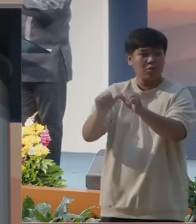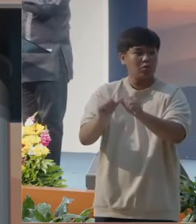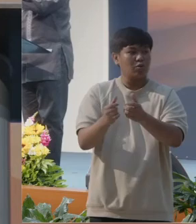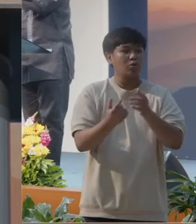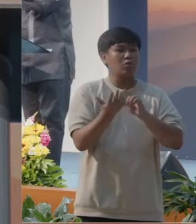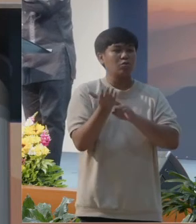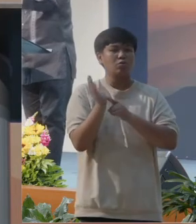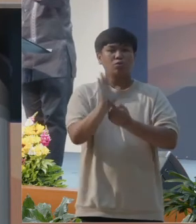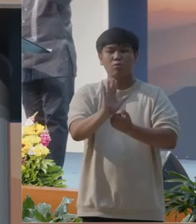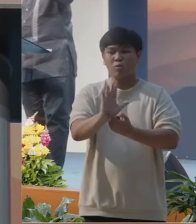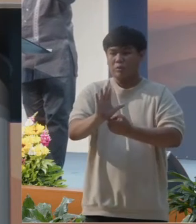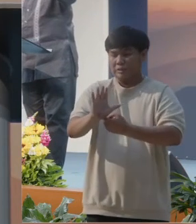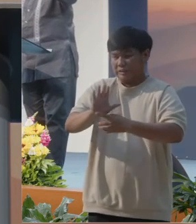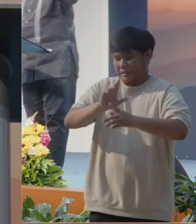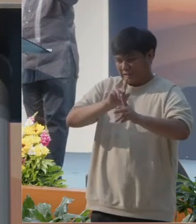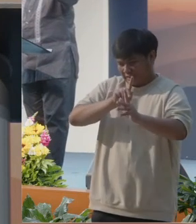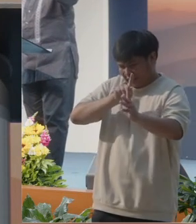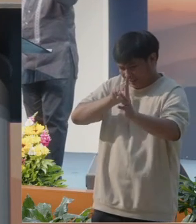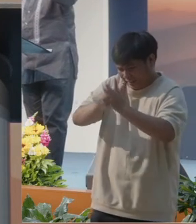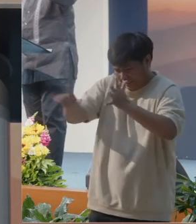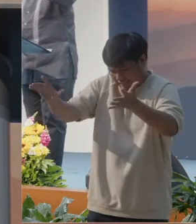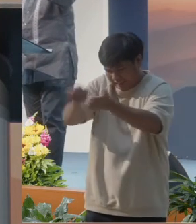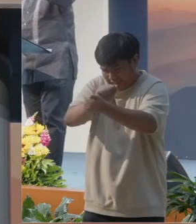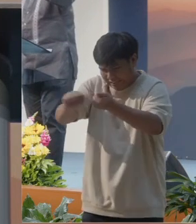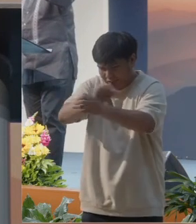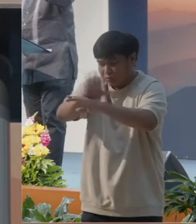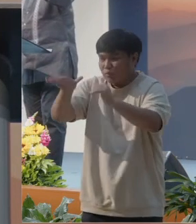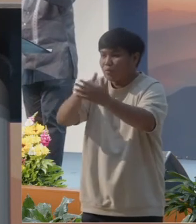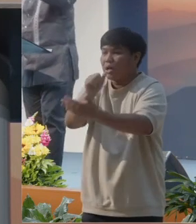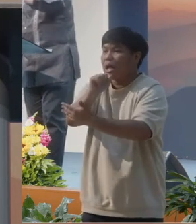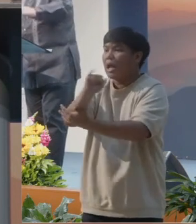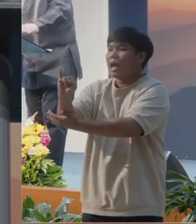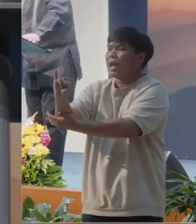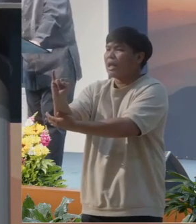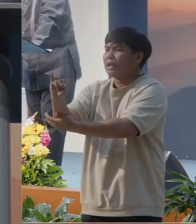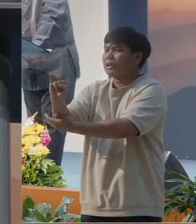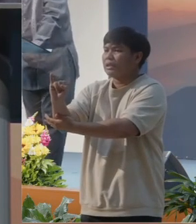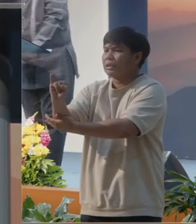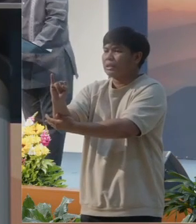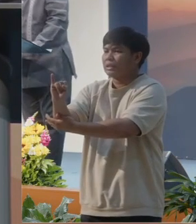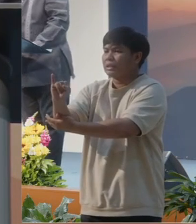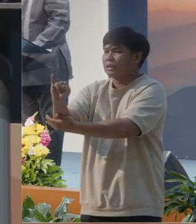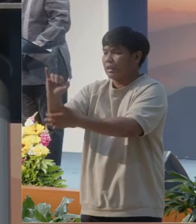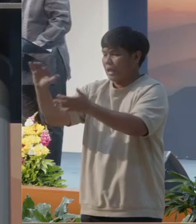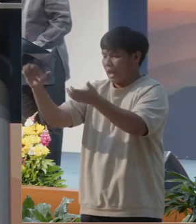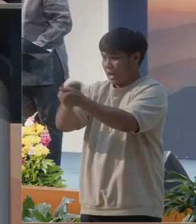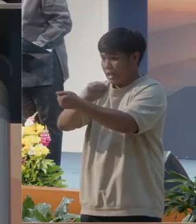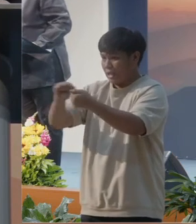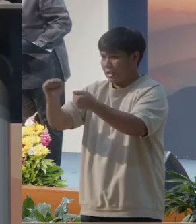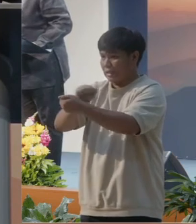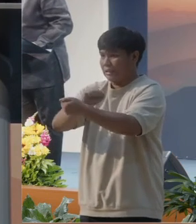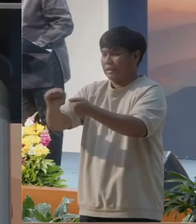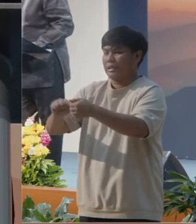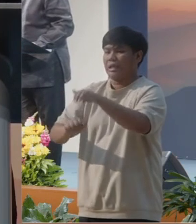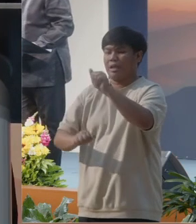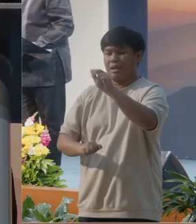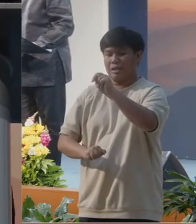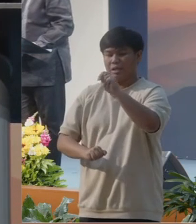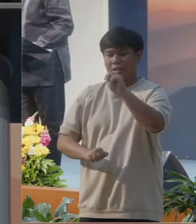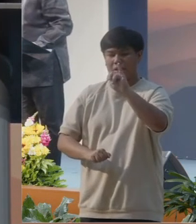upang lipulin ang buong Ai. Ano po yung salitang lipulin? To